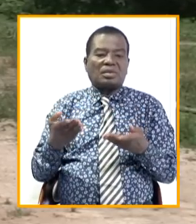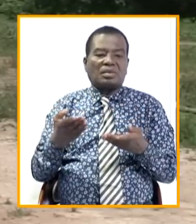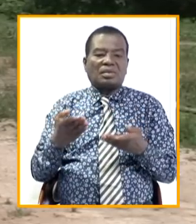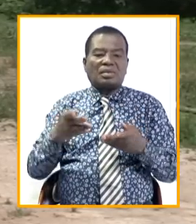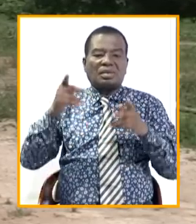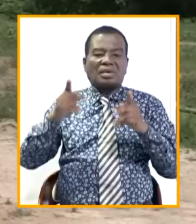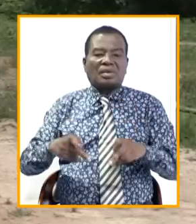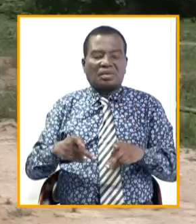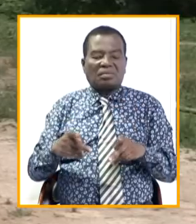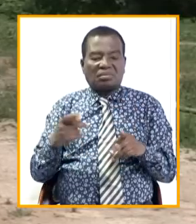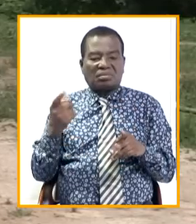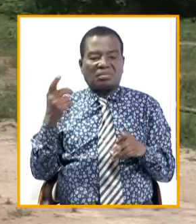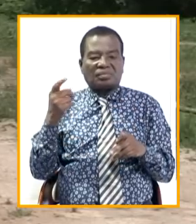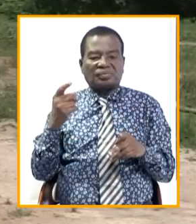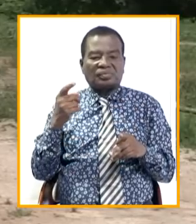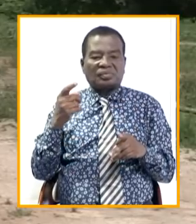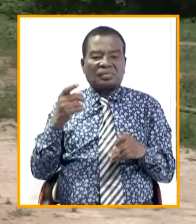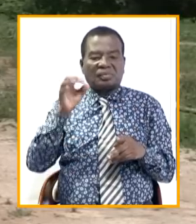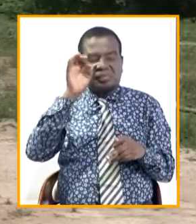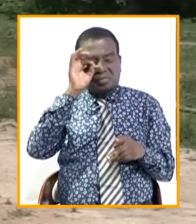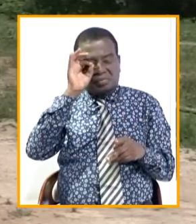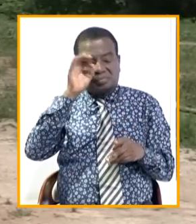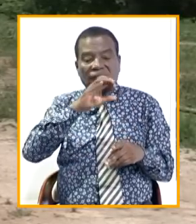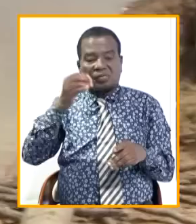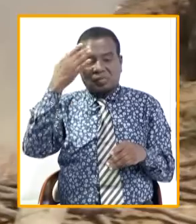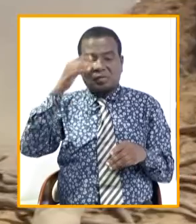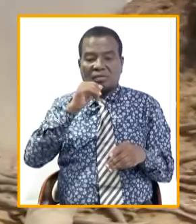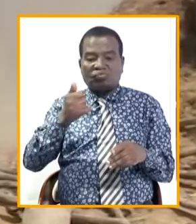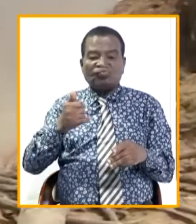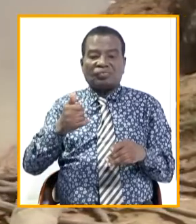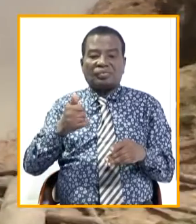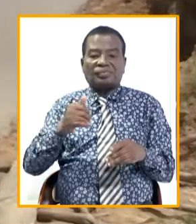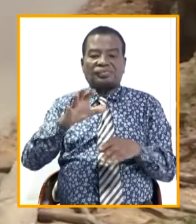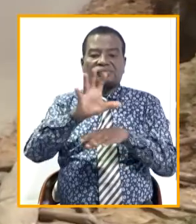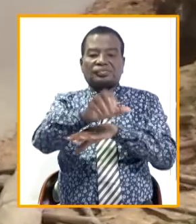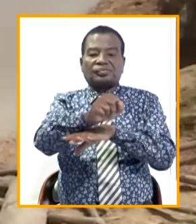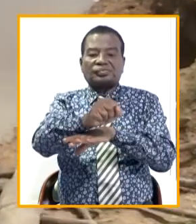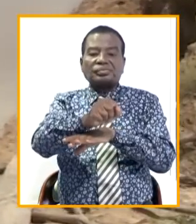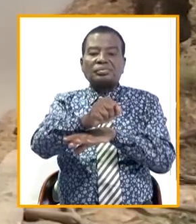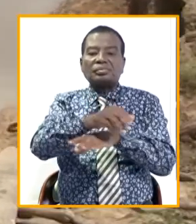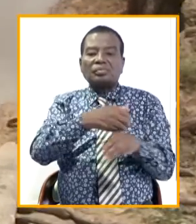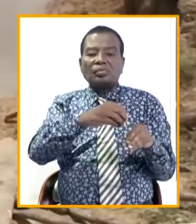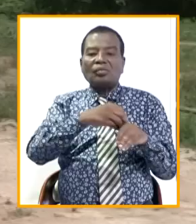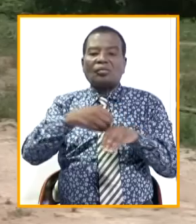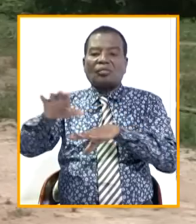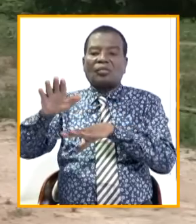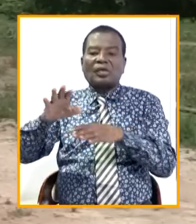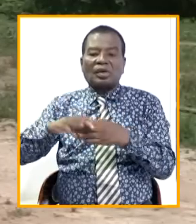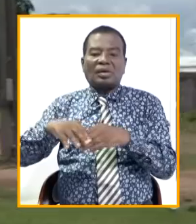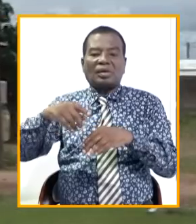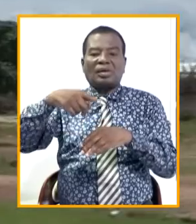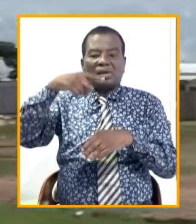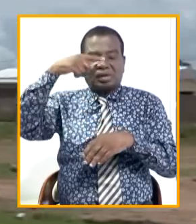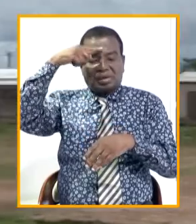a des personnes suspectes, enfin, qu'on ne connaît pas dans le secteur, qu'ils ont saisi, qu'on a envoyé à la gendarmerie pour